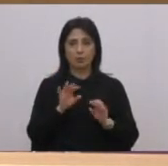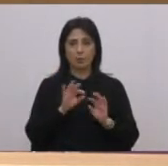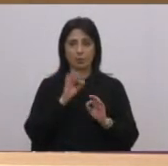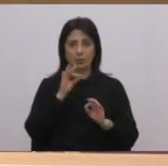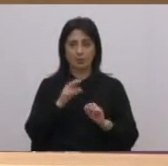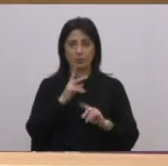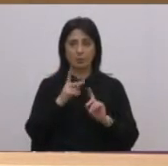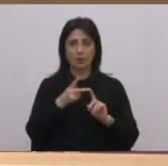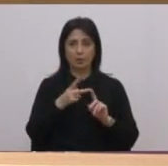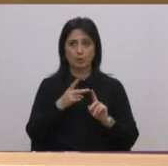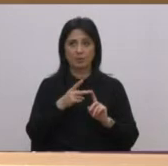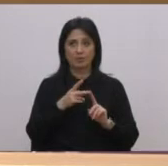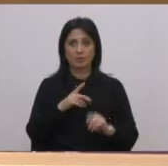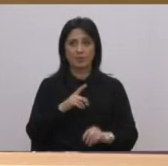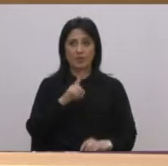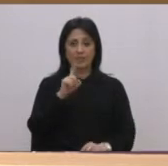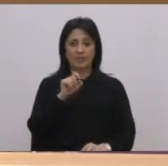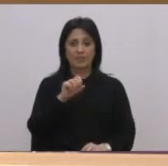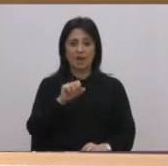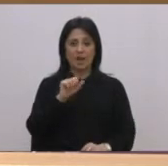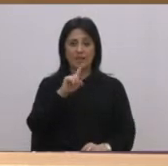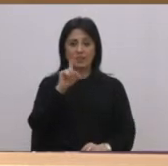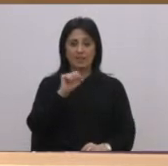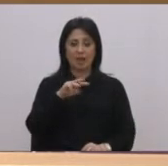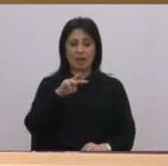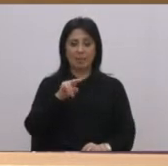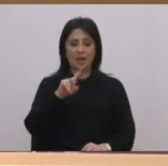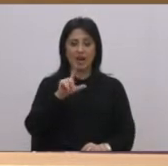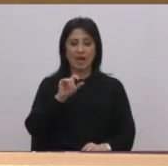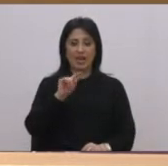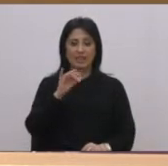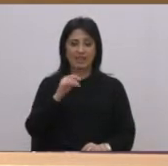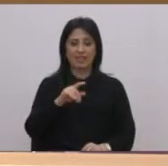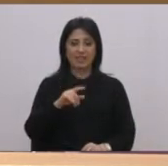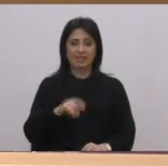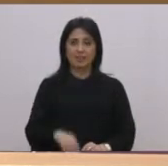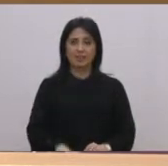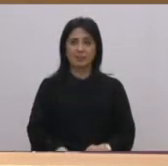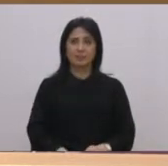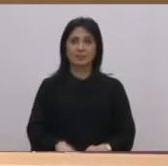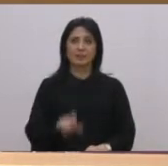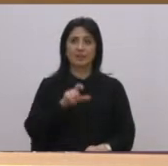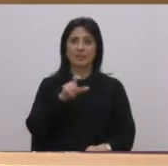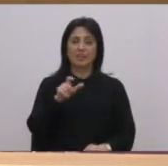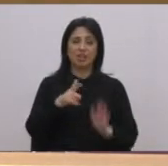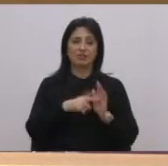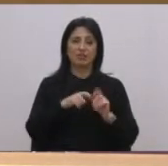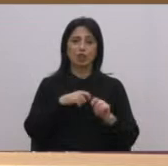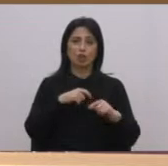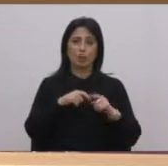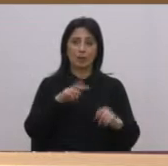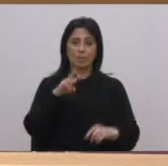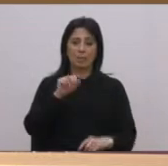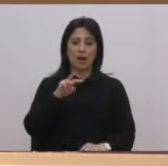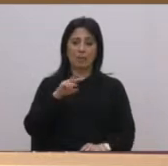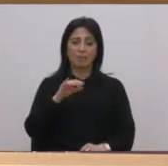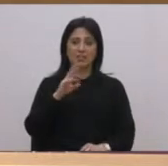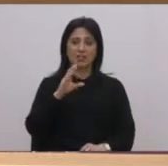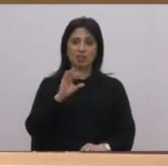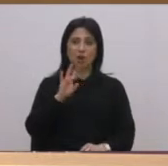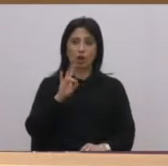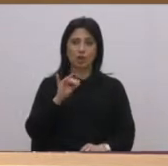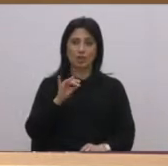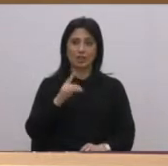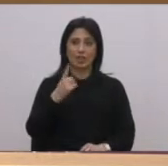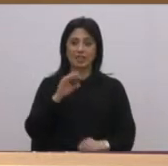მივასუხო და მეორე. ზამლეთი ხაზირის მიმართულებით 7 კილომეტრანახევრიანი გზა არის. ეს მამისონიე ერთი